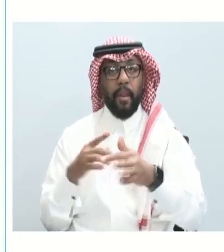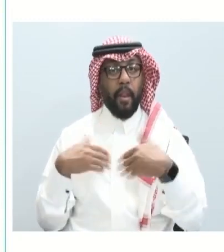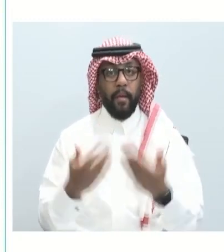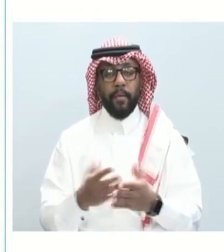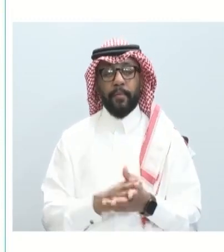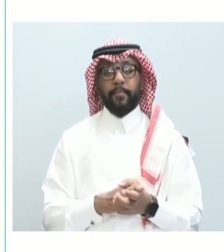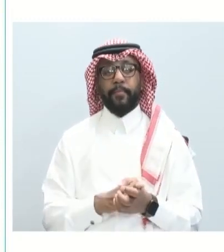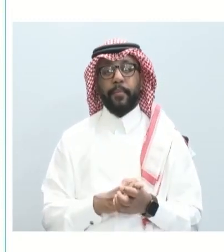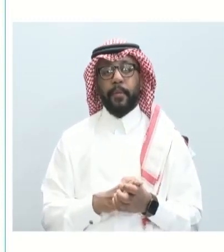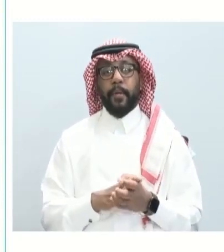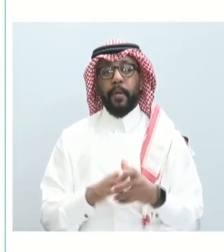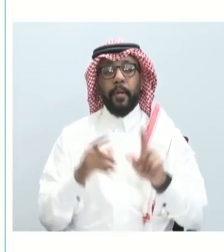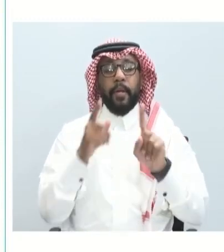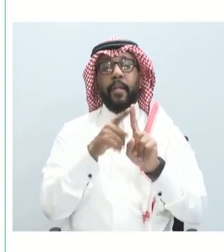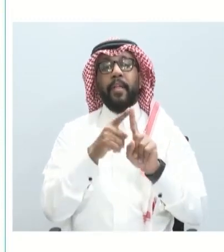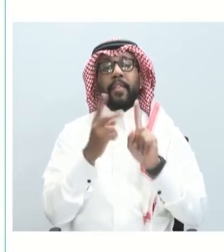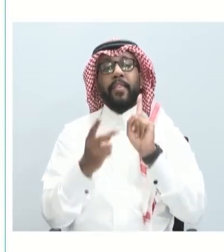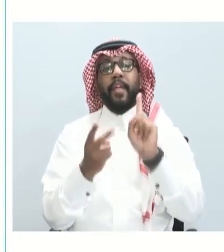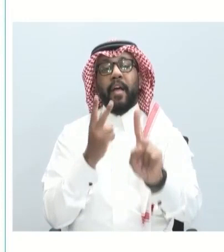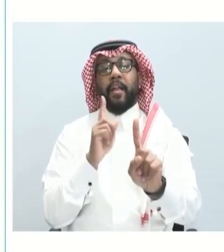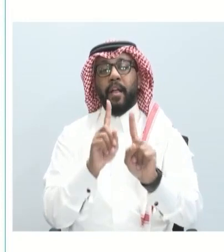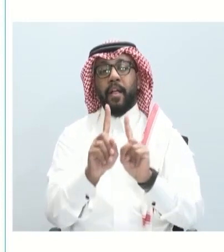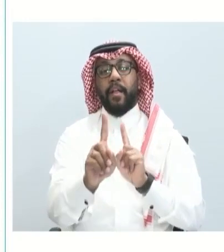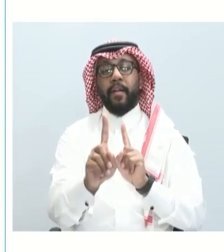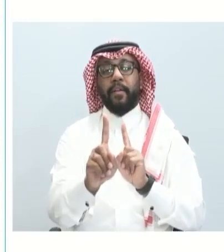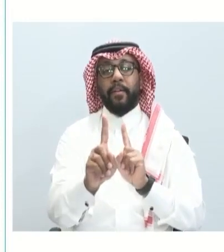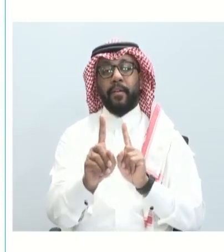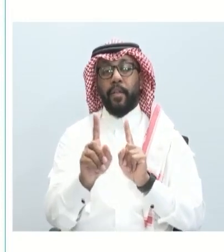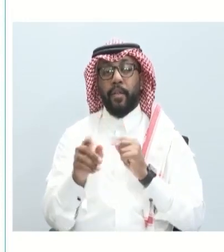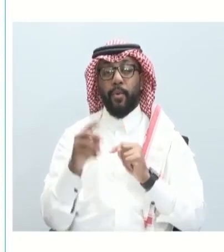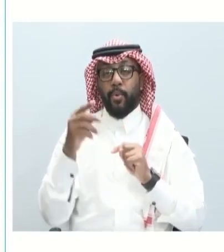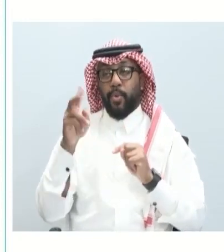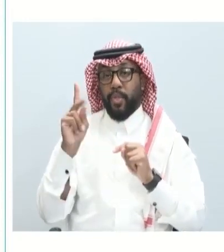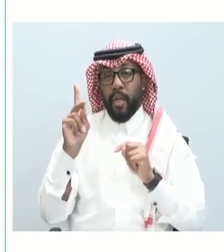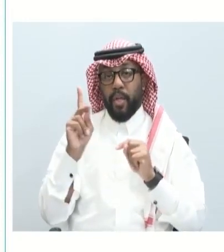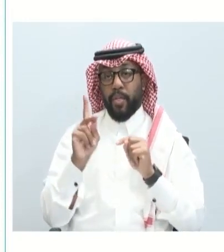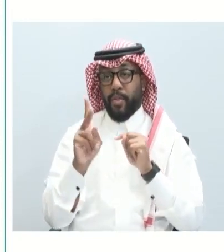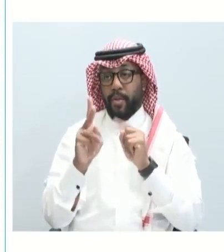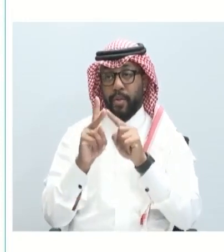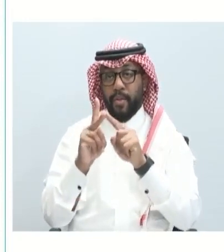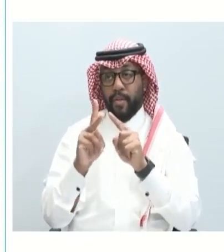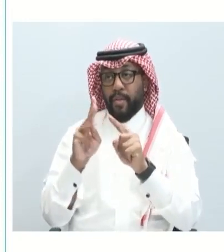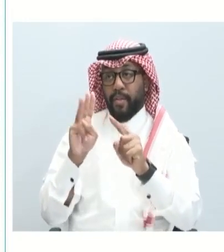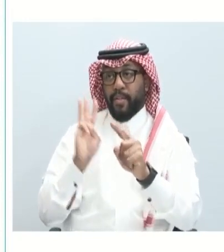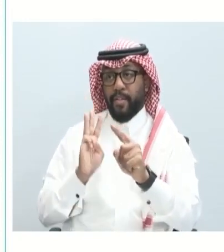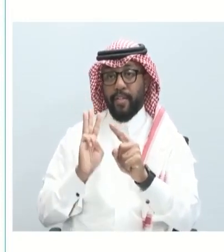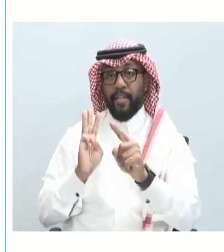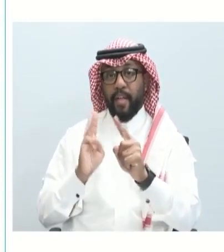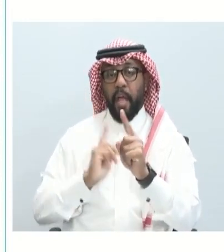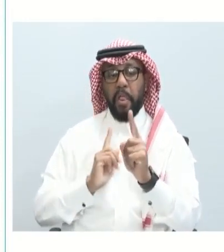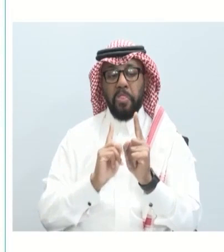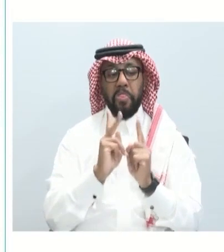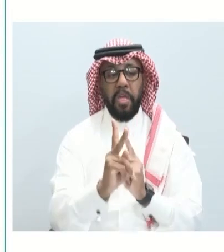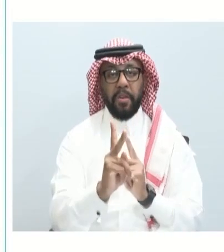ترتيبي سيكون الثاني بدلا منه انا تخطيت الثاني اصبح الثاني الثالث واصبحت انا الثاني